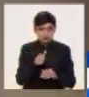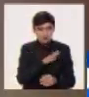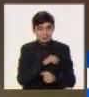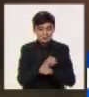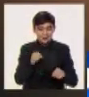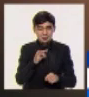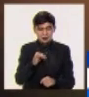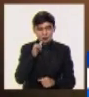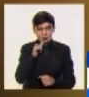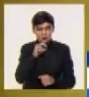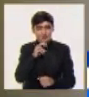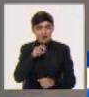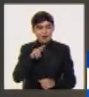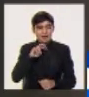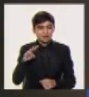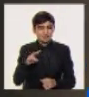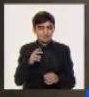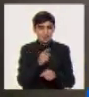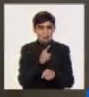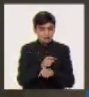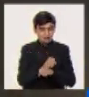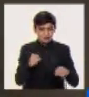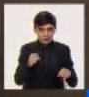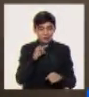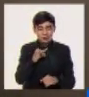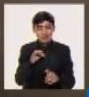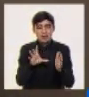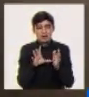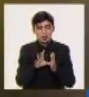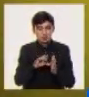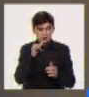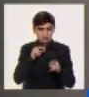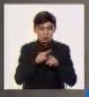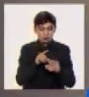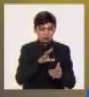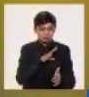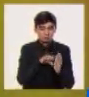ночи, курение кальяна, который уже давно под запретом, и электронных сигарет.